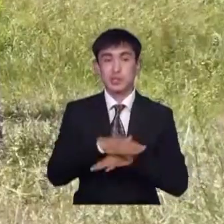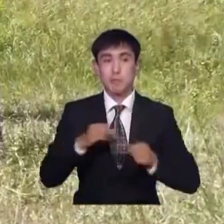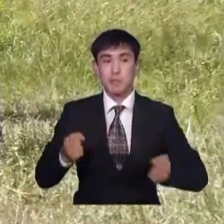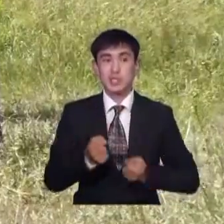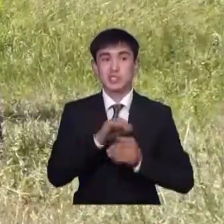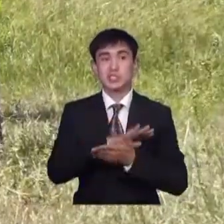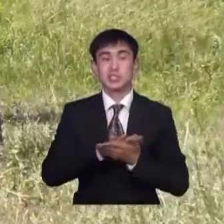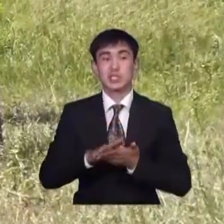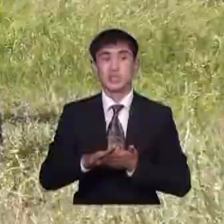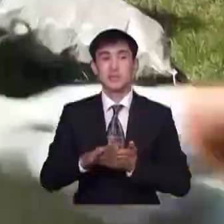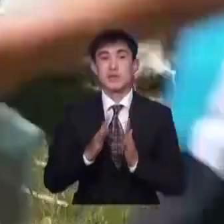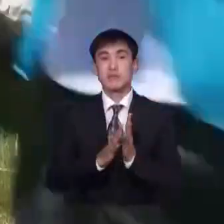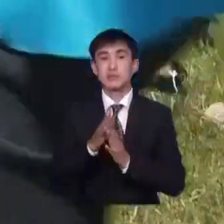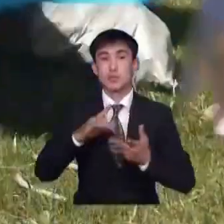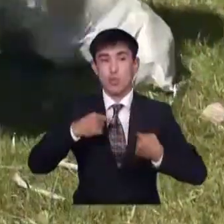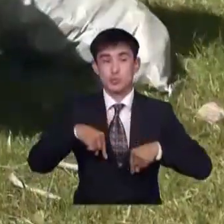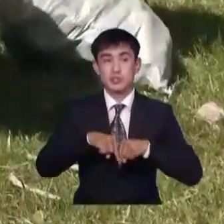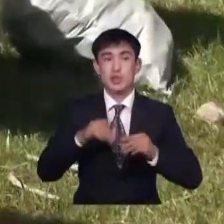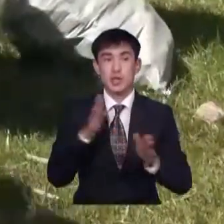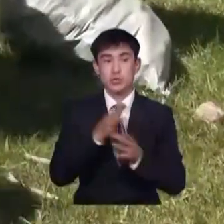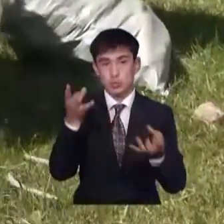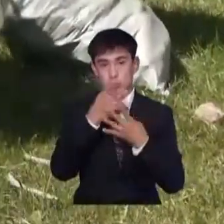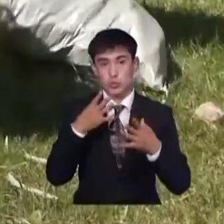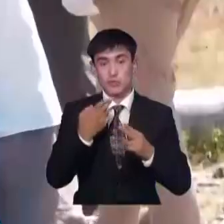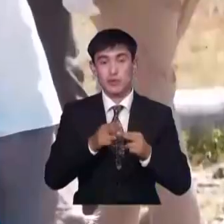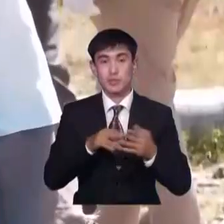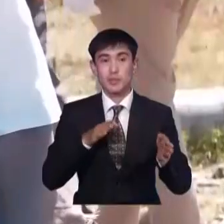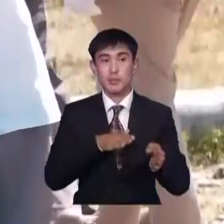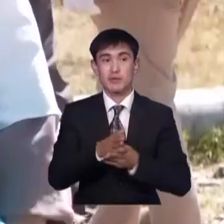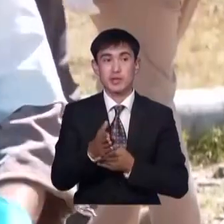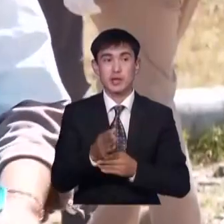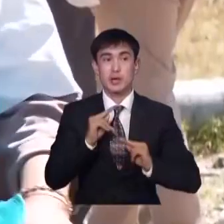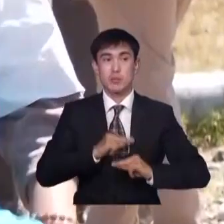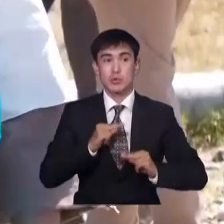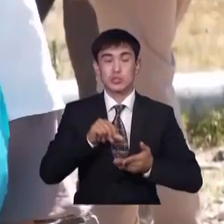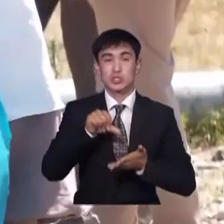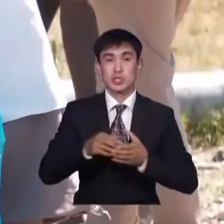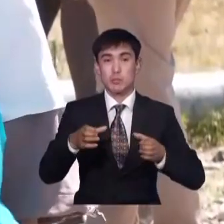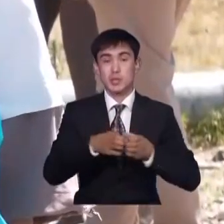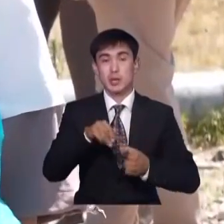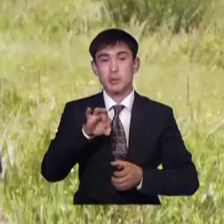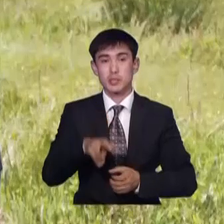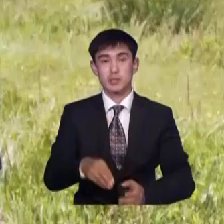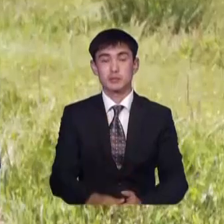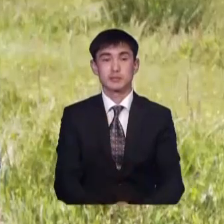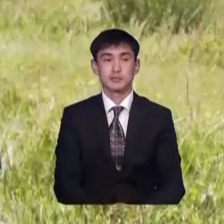поддержке чистоты и взращивать в обществе экологическую культуру. Именно в этом направлении работают члены партии «Аманат».